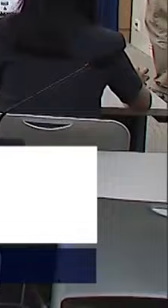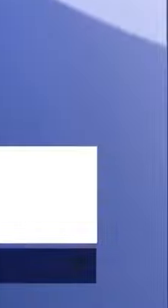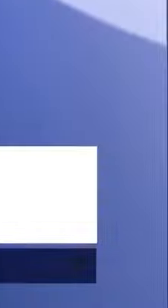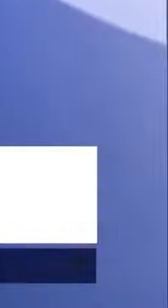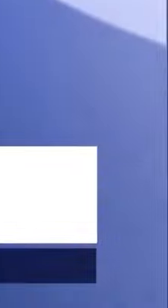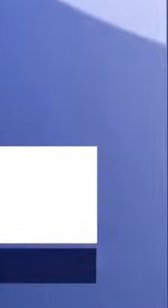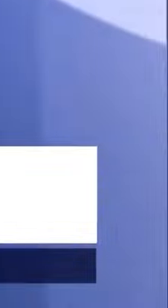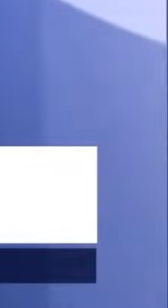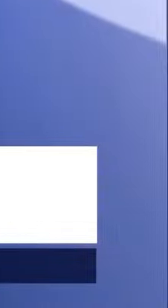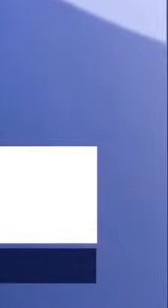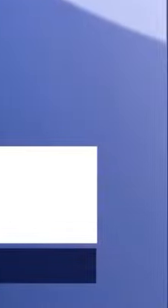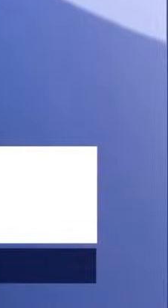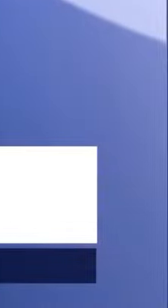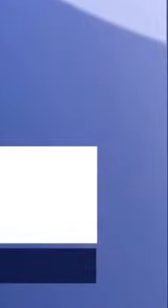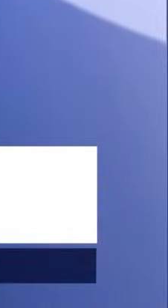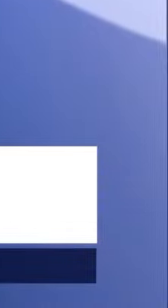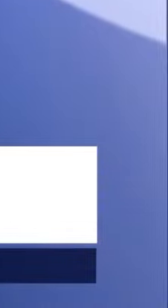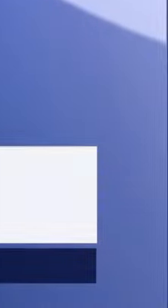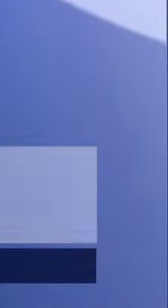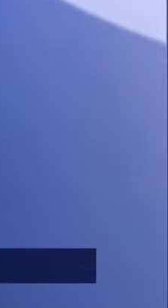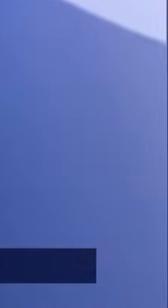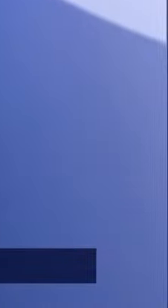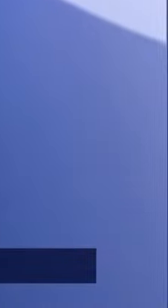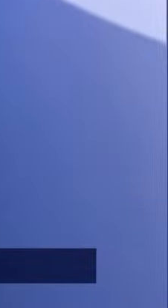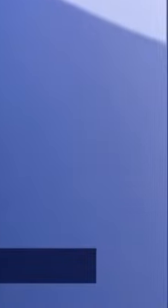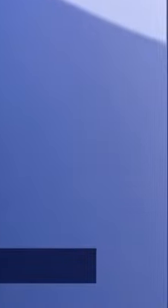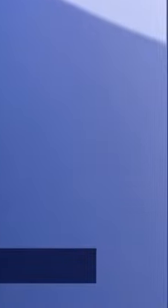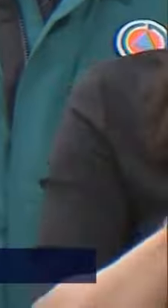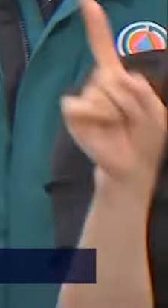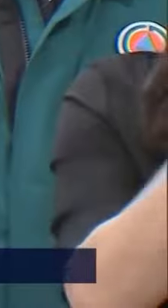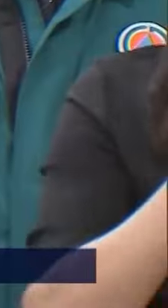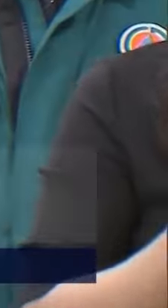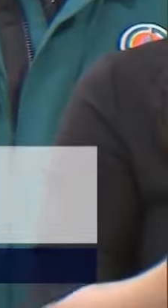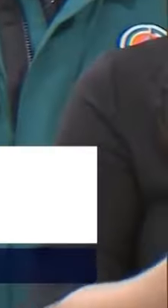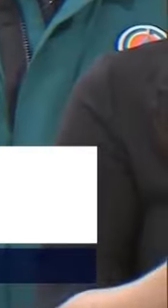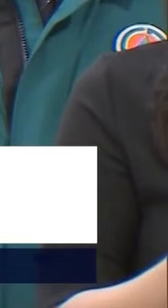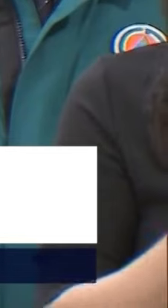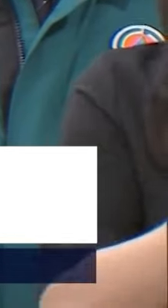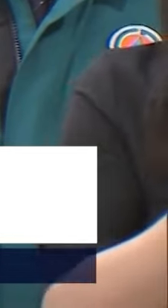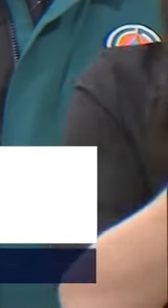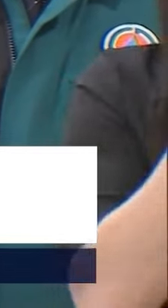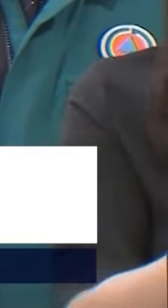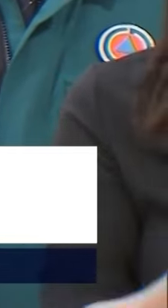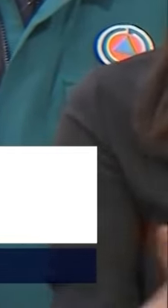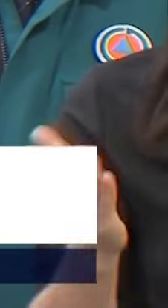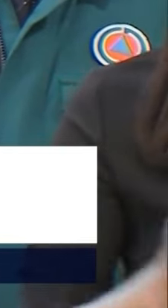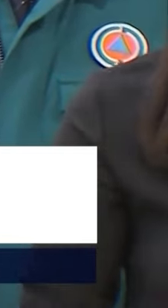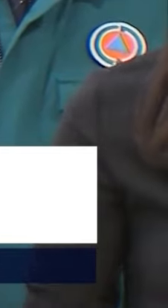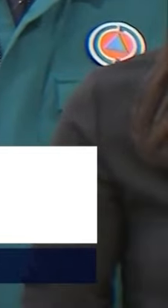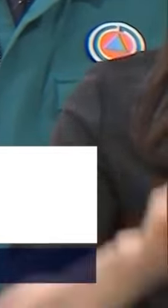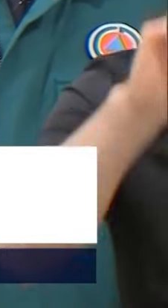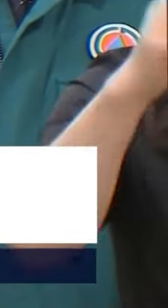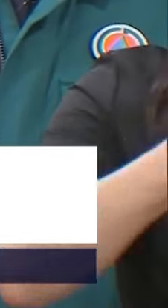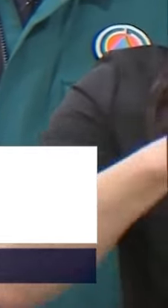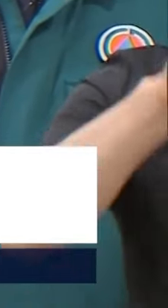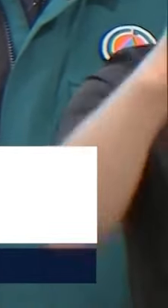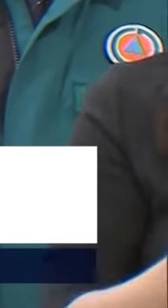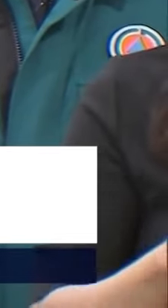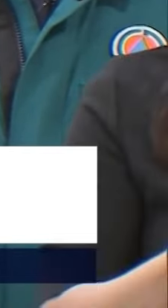대신 취소를 요구한 교수들의 주장엔 선을 그었습니다. 복귀하는 분들에게는 행정 처분을